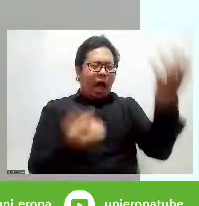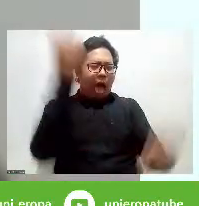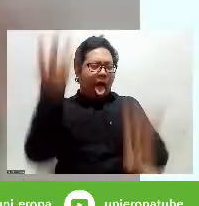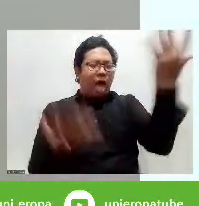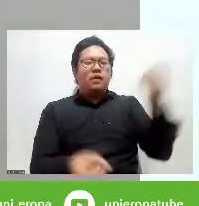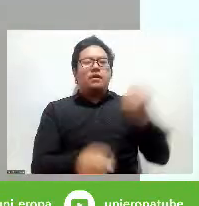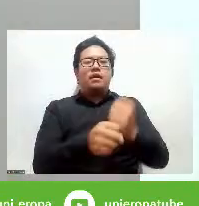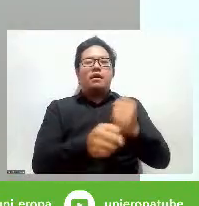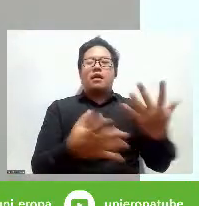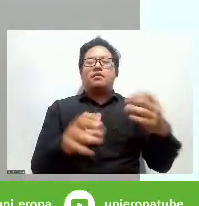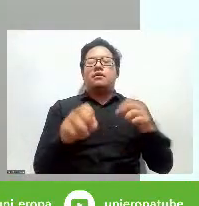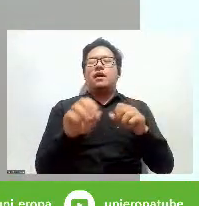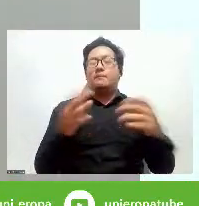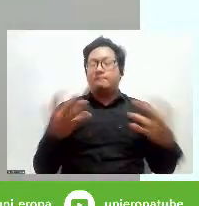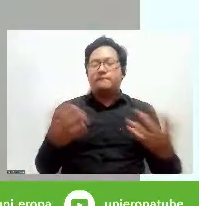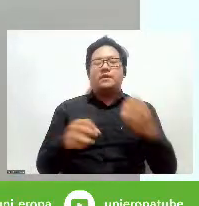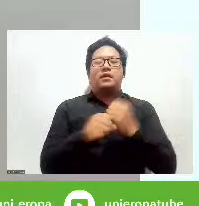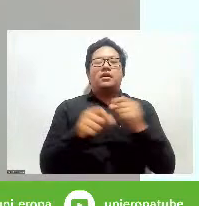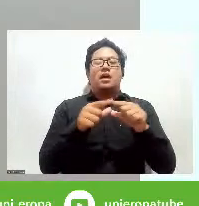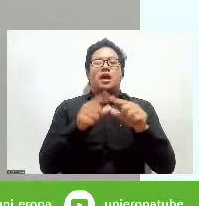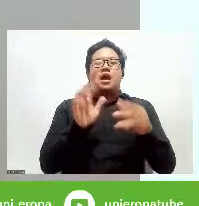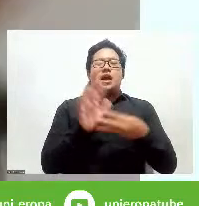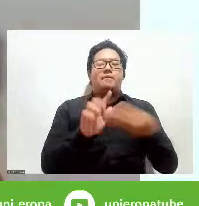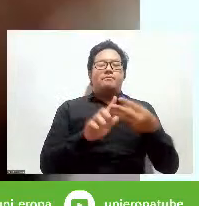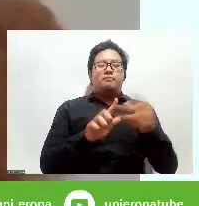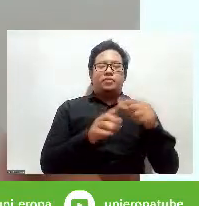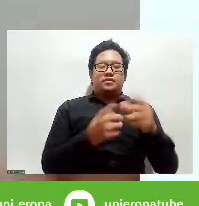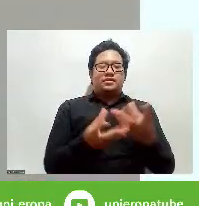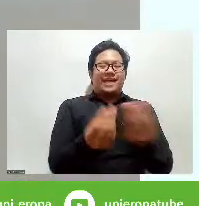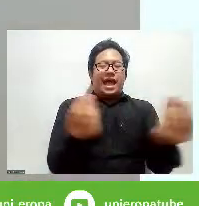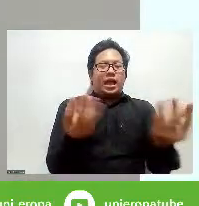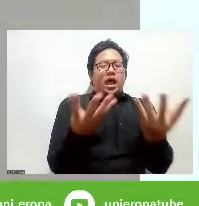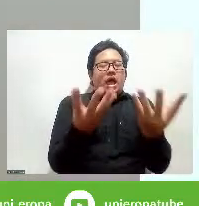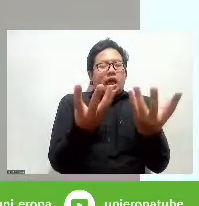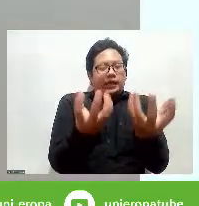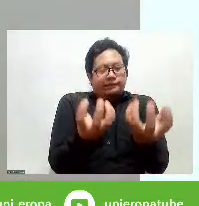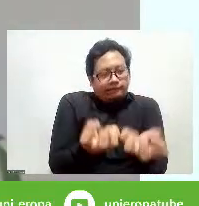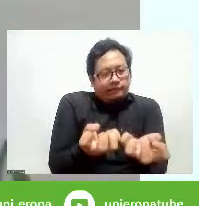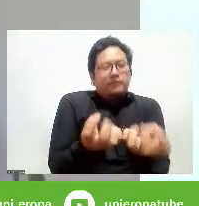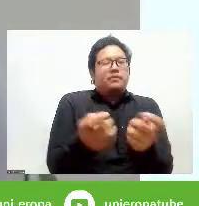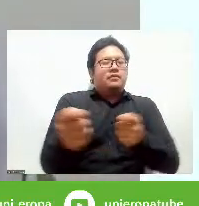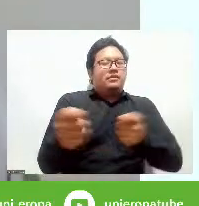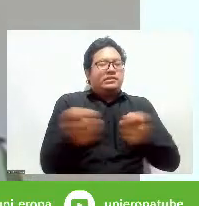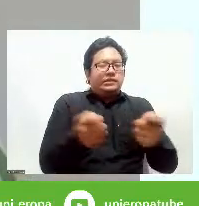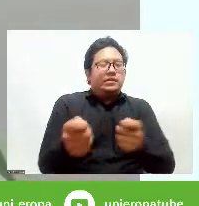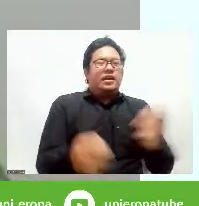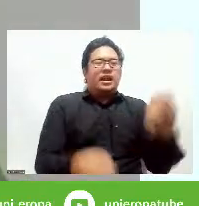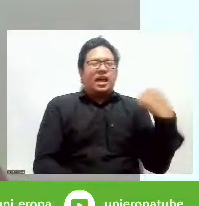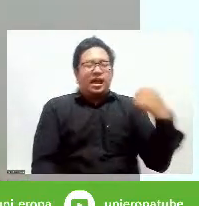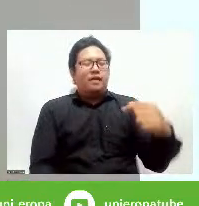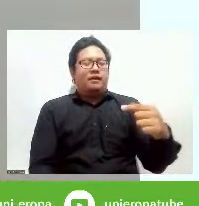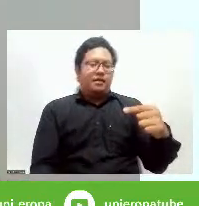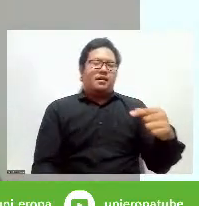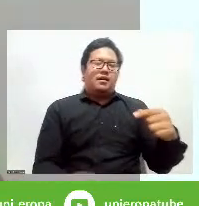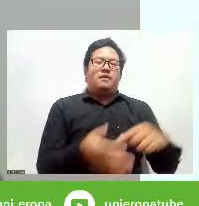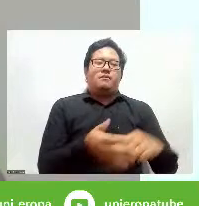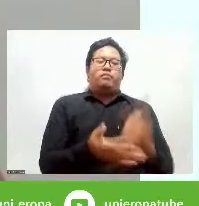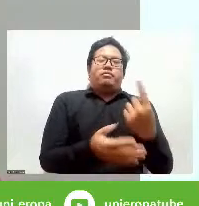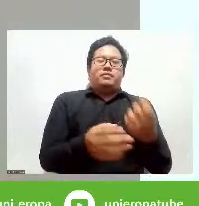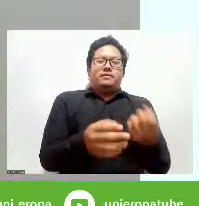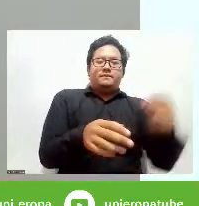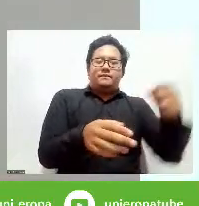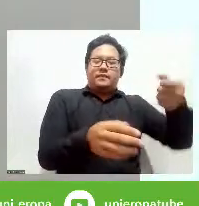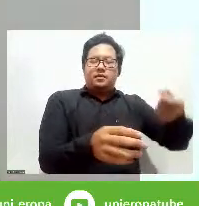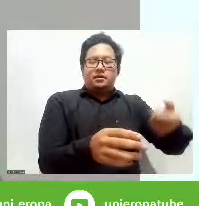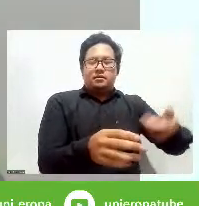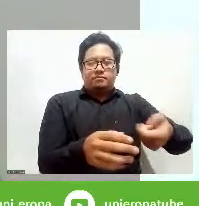yang sudah dikeringkan tidak ditekan troll gampang tertular oleh kebakaran nah kemudian